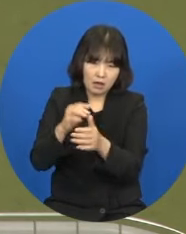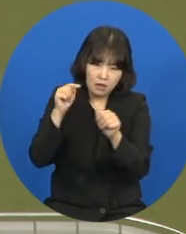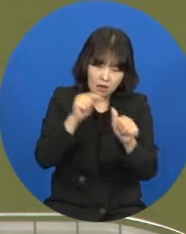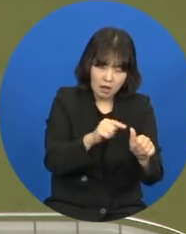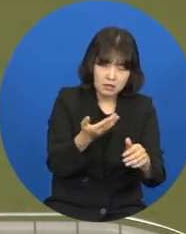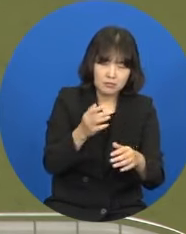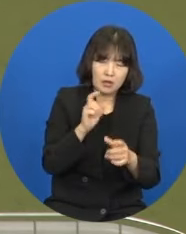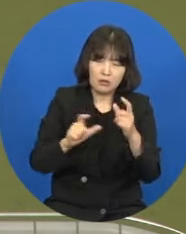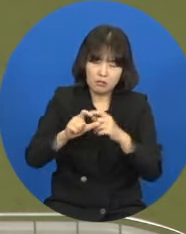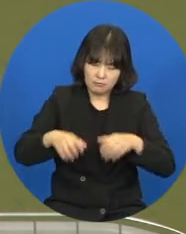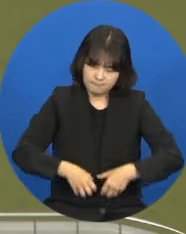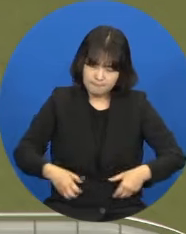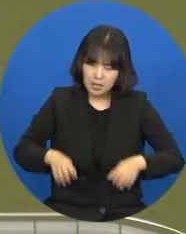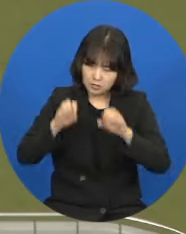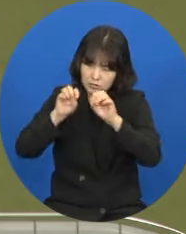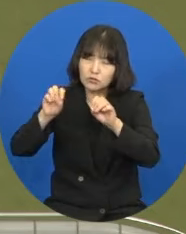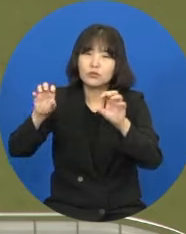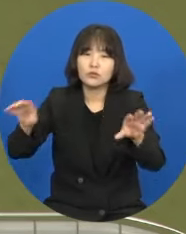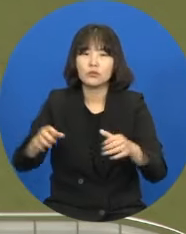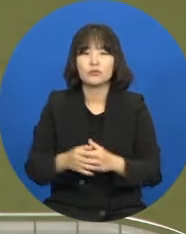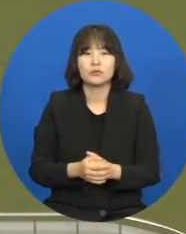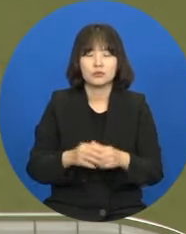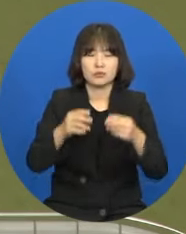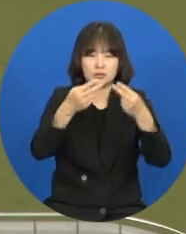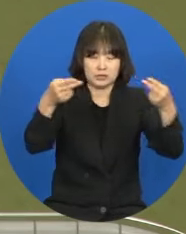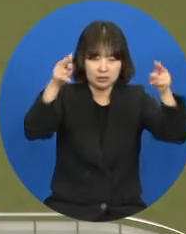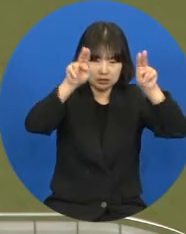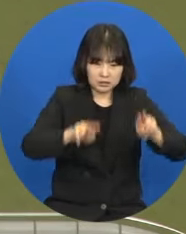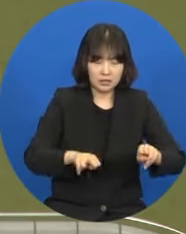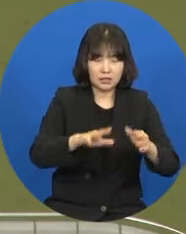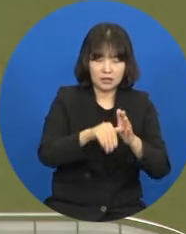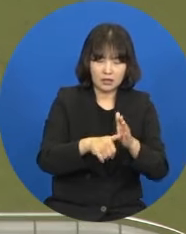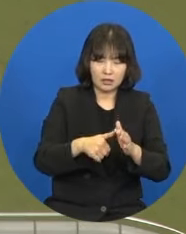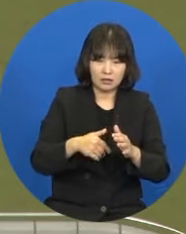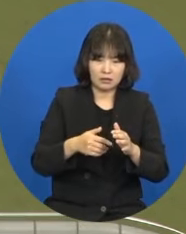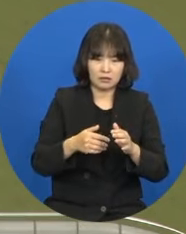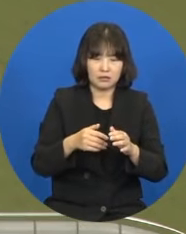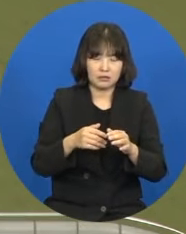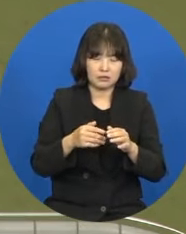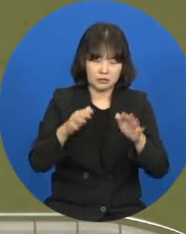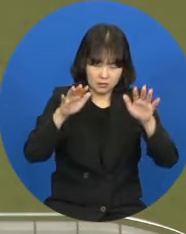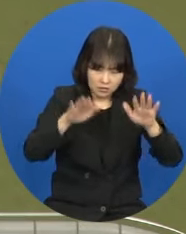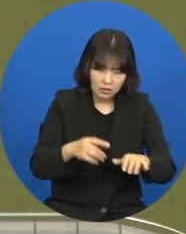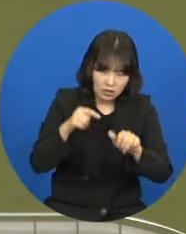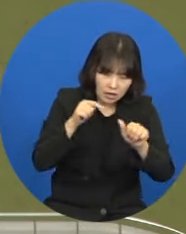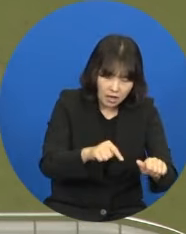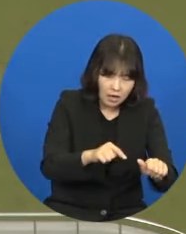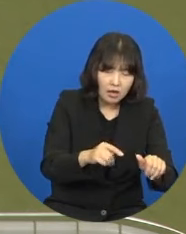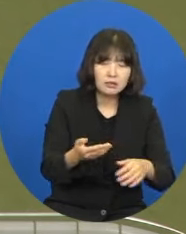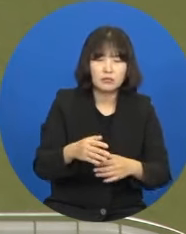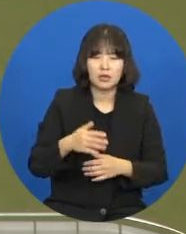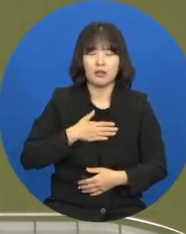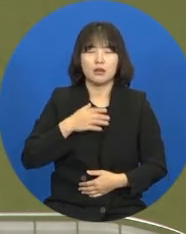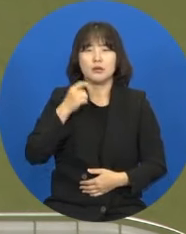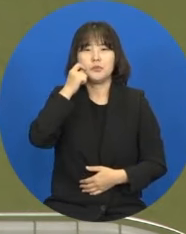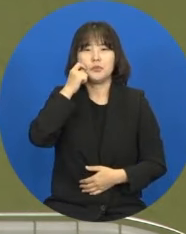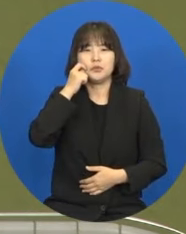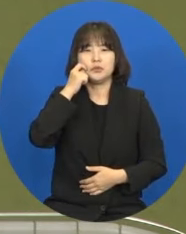하는 것이죠 신사 참배 때 참배하러 난 못한다 죽기까지 주기철 목사님처럼